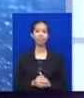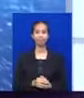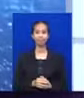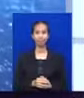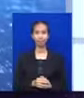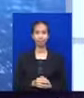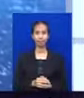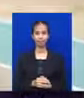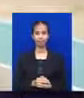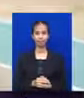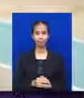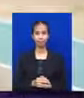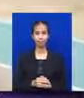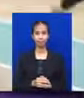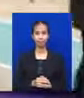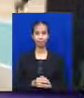ะ